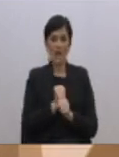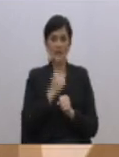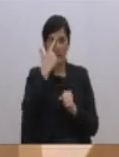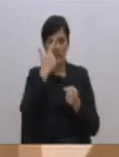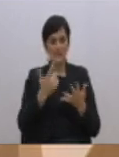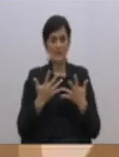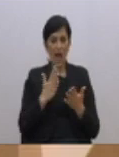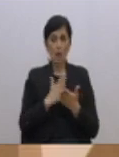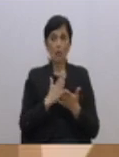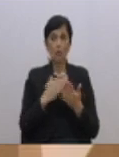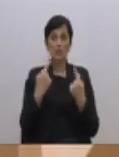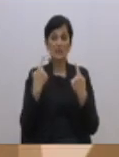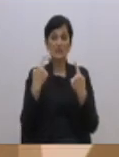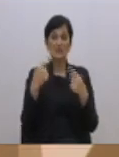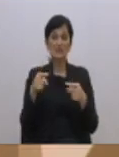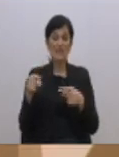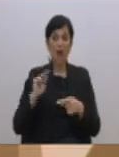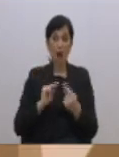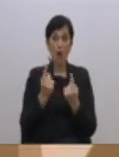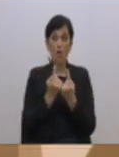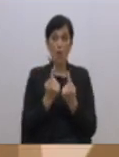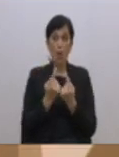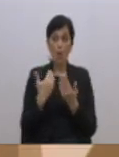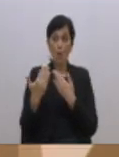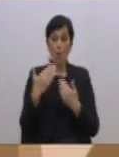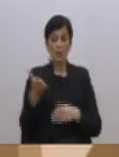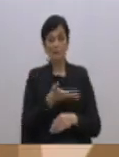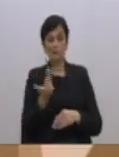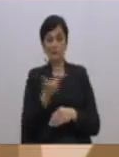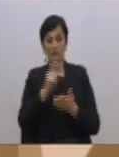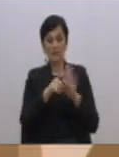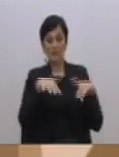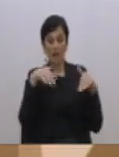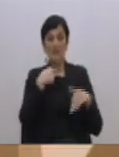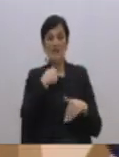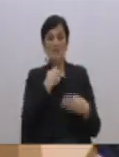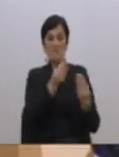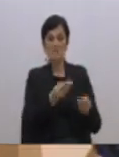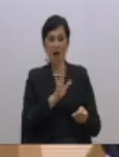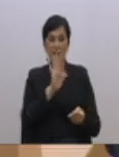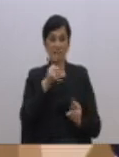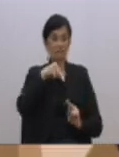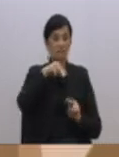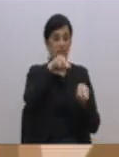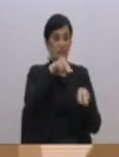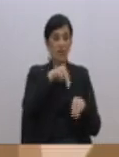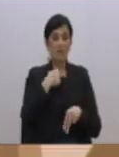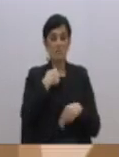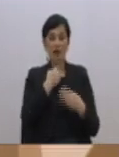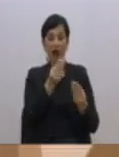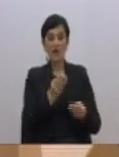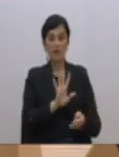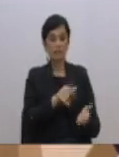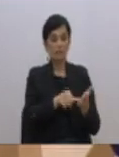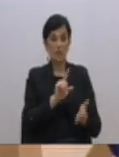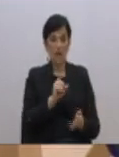წარმოუდგენელი ამბავია, რომ სხვა კოლეგებს მოუწოდებდნენ, რომ დატოვონ დარბაზი, არ მიცენ ხმა, თავზე დაადგეს ხმა, არ უნდა მიცეს. აი